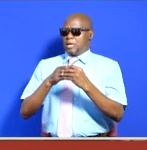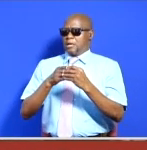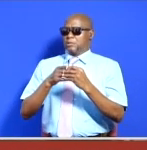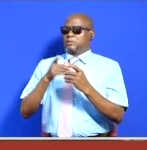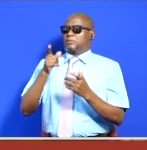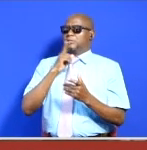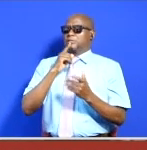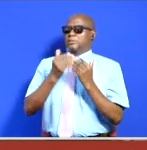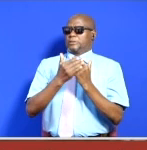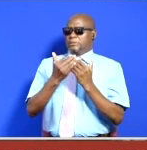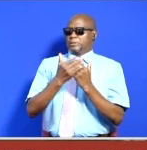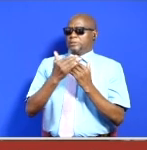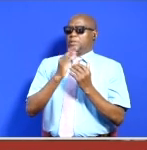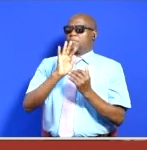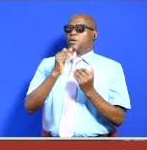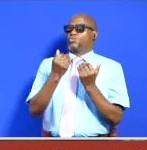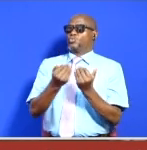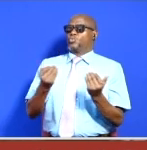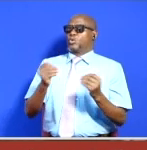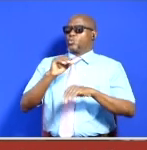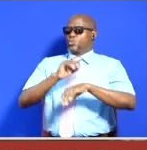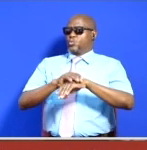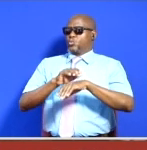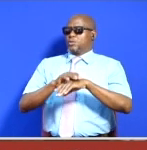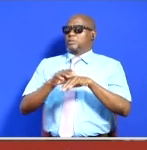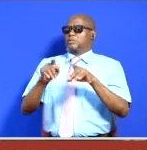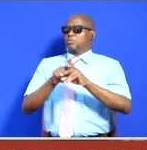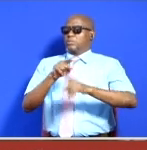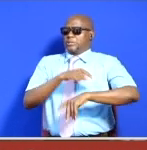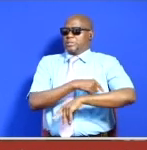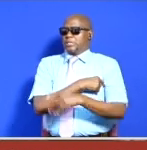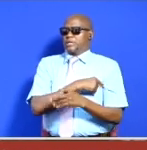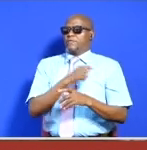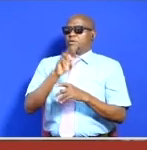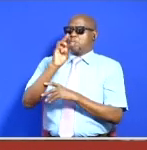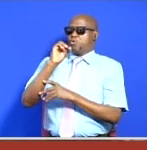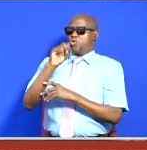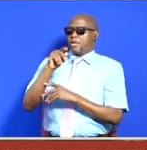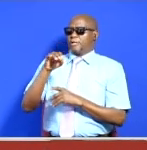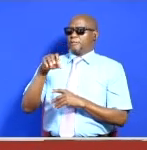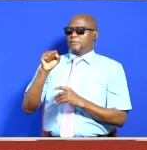vyema, usemi ulioungwa mkono na chifu wa Chesikaki Morris Wetala.